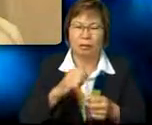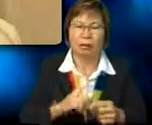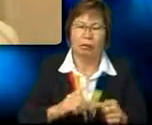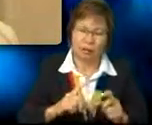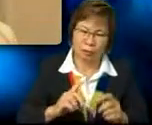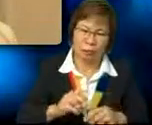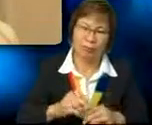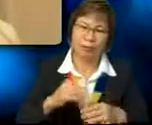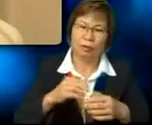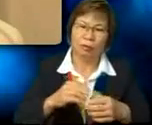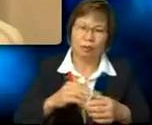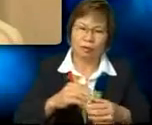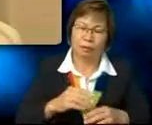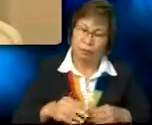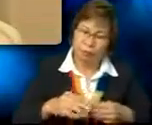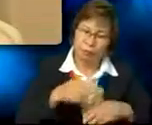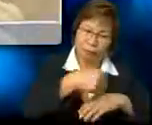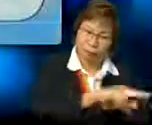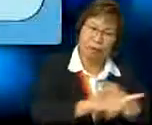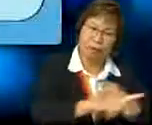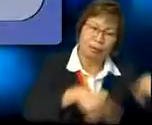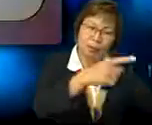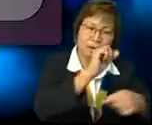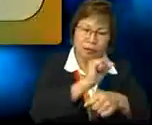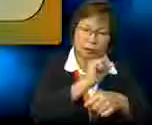dan produktiviti yang tinggi dalam masa yang secepat mungkin.